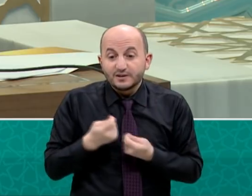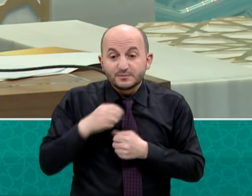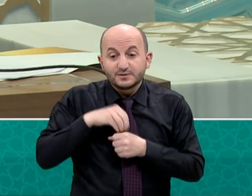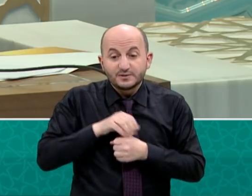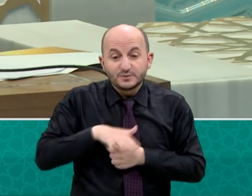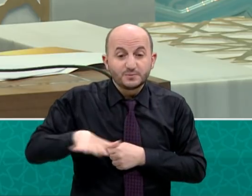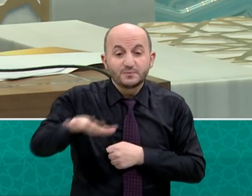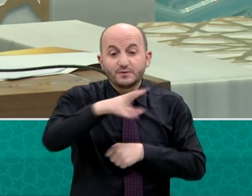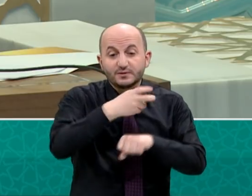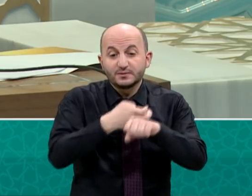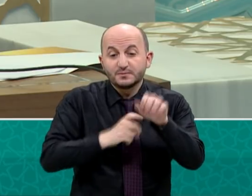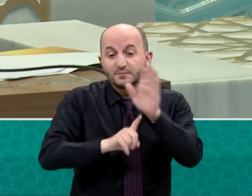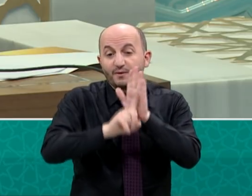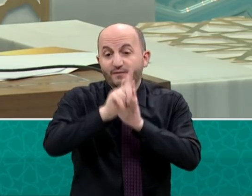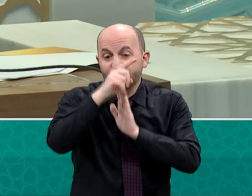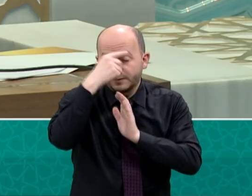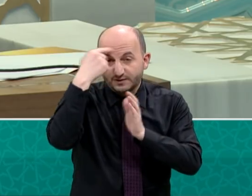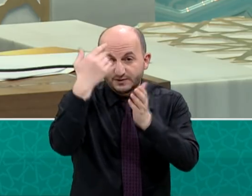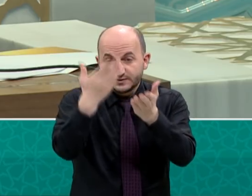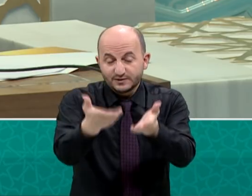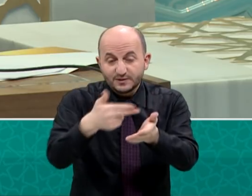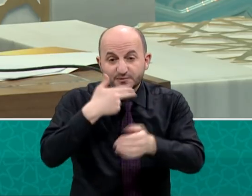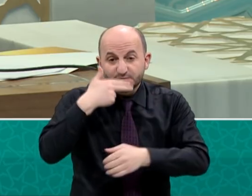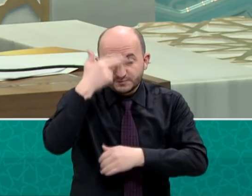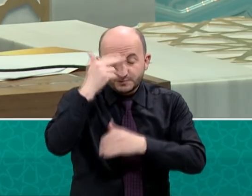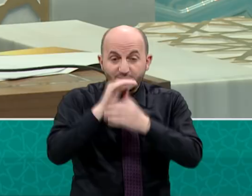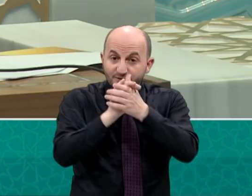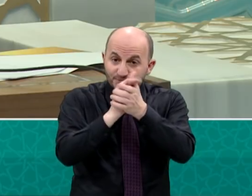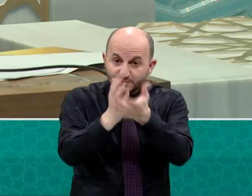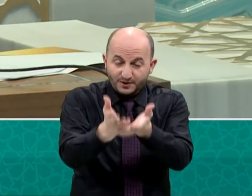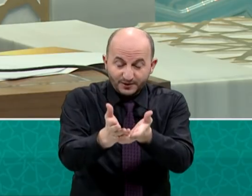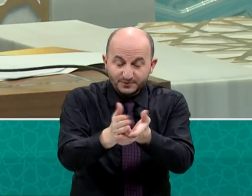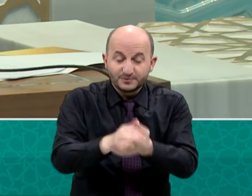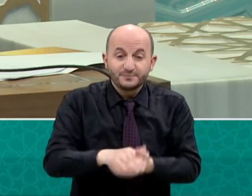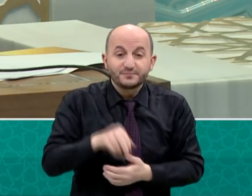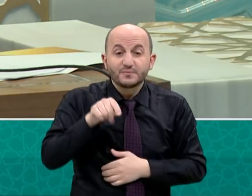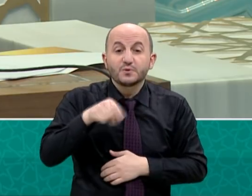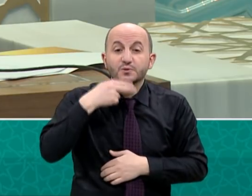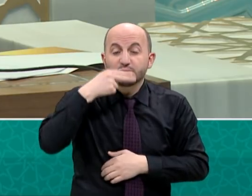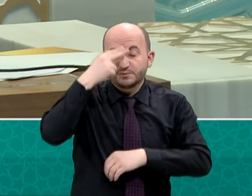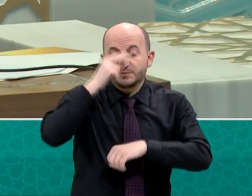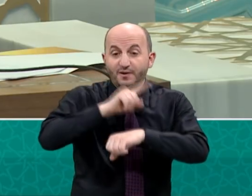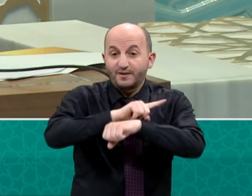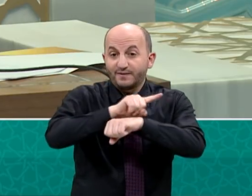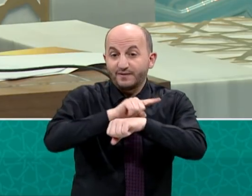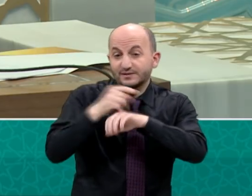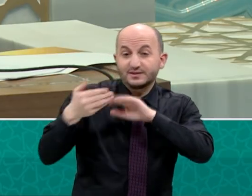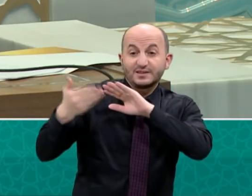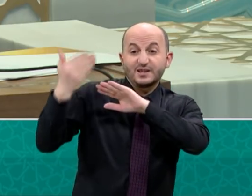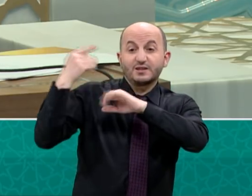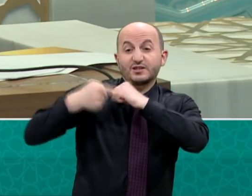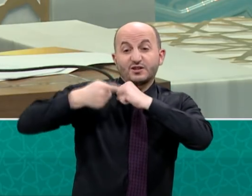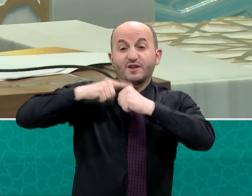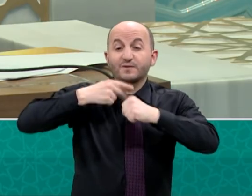cümlemize muvaffakiyetler ihsan eylesin. Cumamız mübarek olsun. Bu cuma vakti geçen cumadan